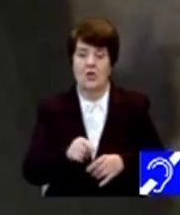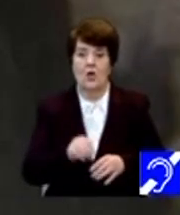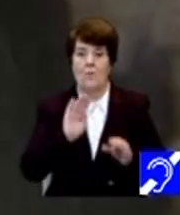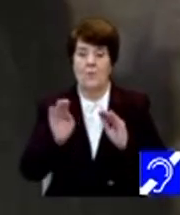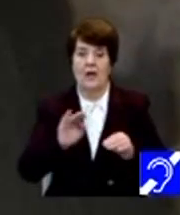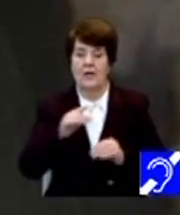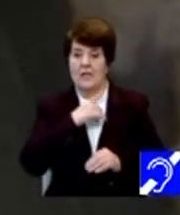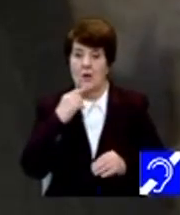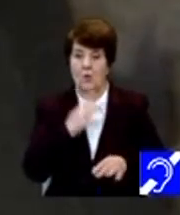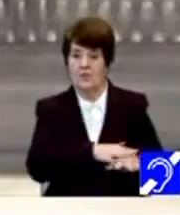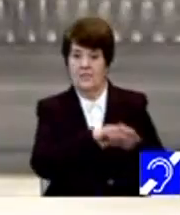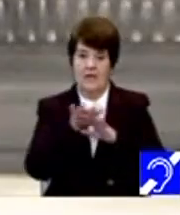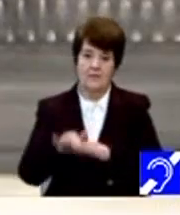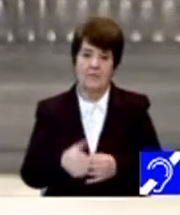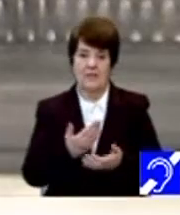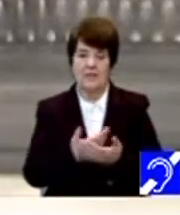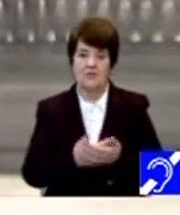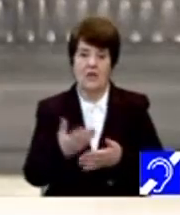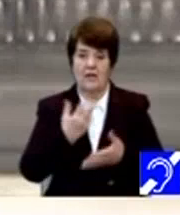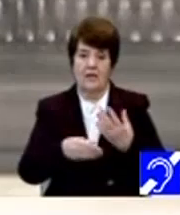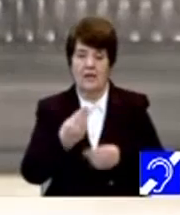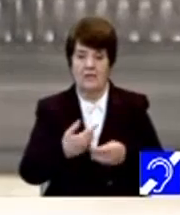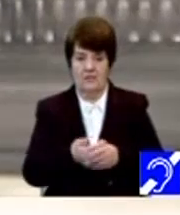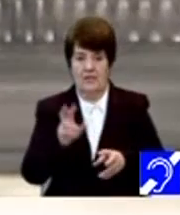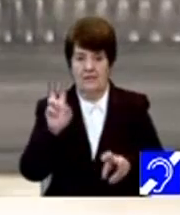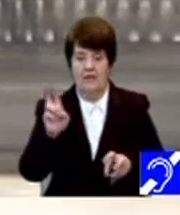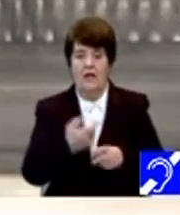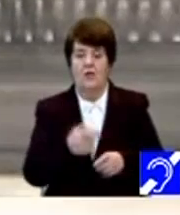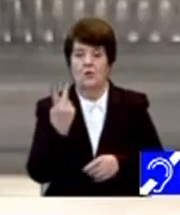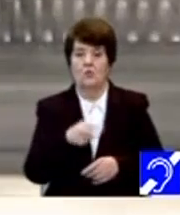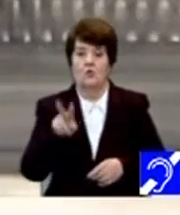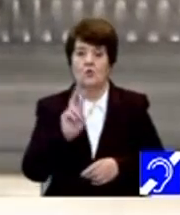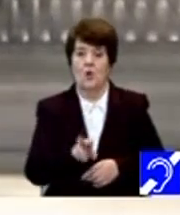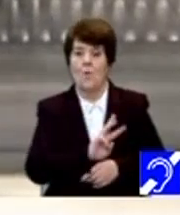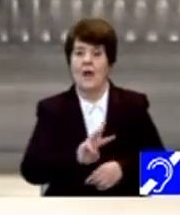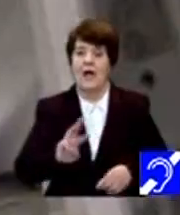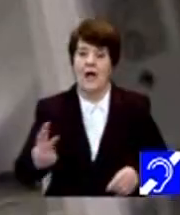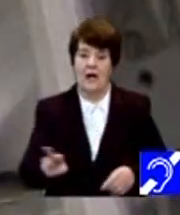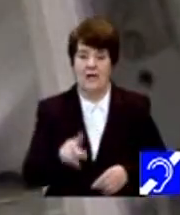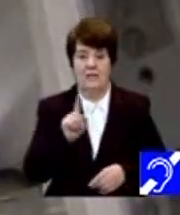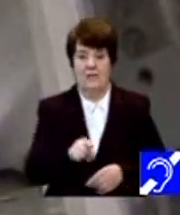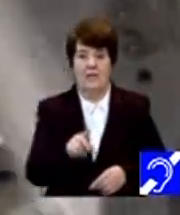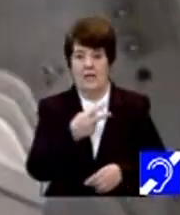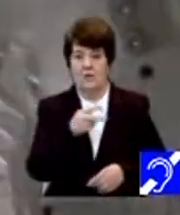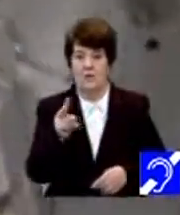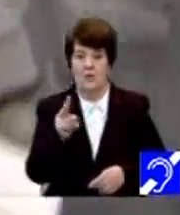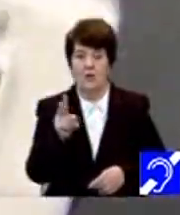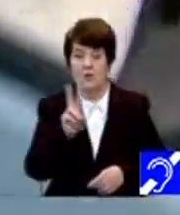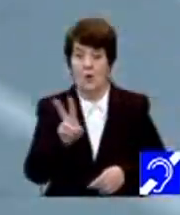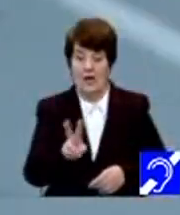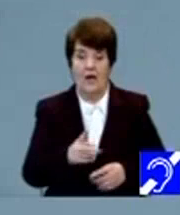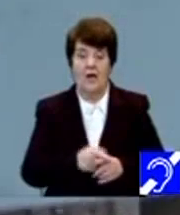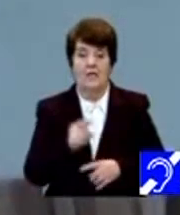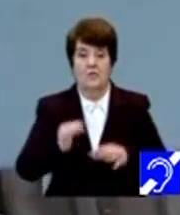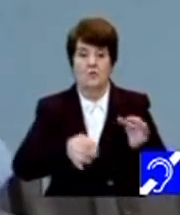bancar și cel imobiliar din Rusia au transferat prin așa zisa spălătorie peste 22 de miliarde de dolari. Procesul ar fi fost legalizat de